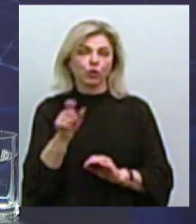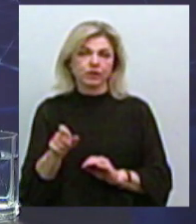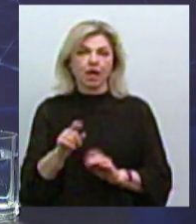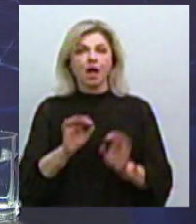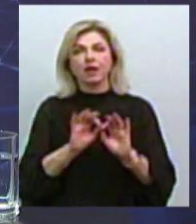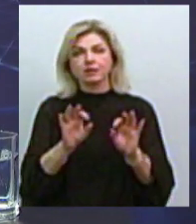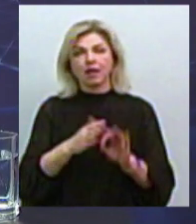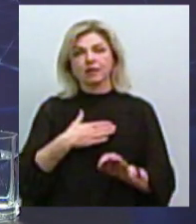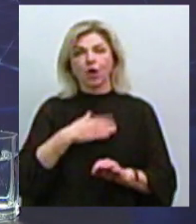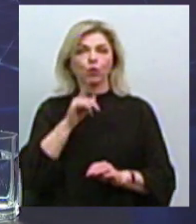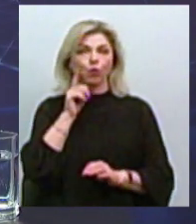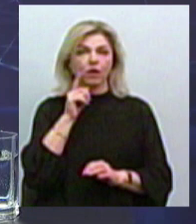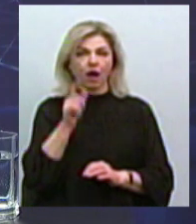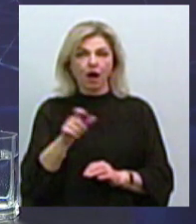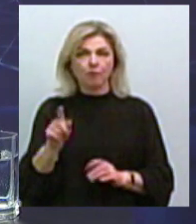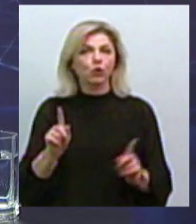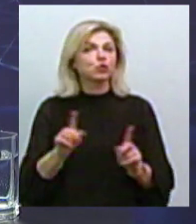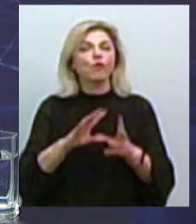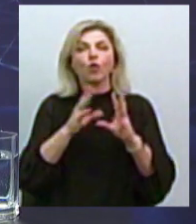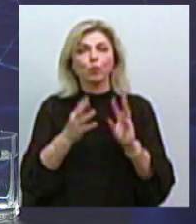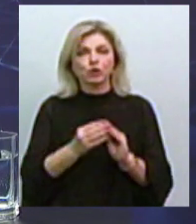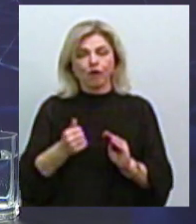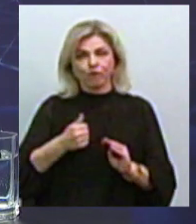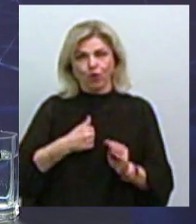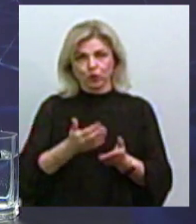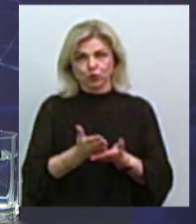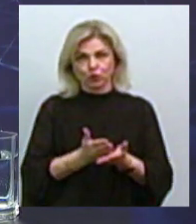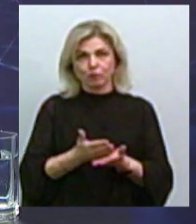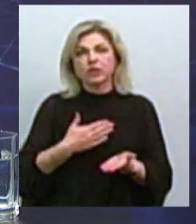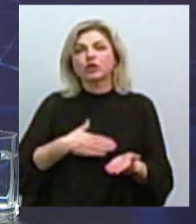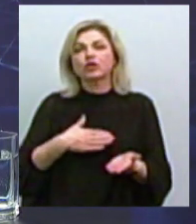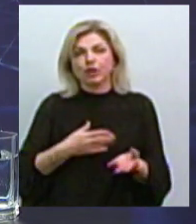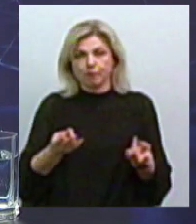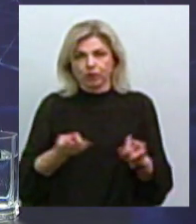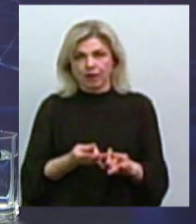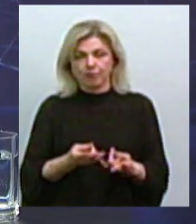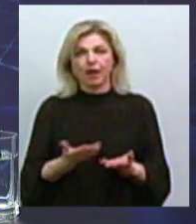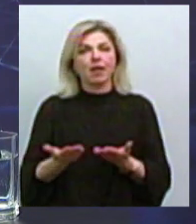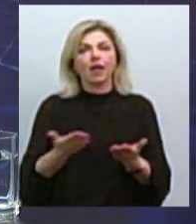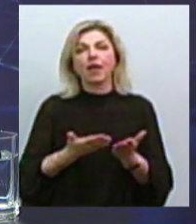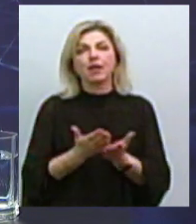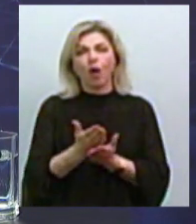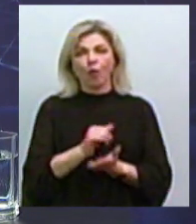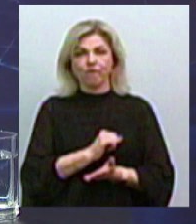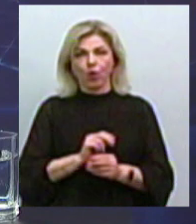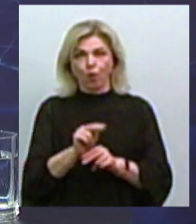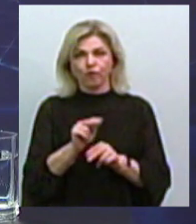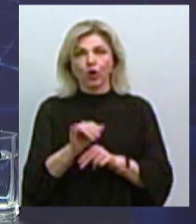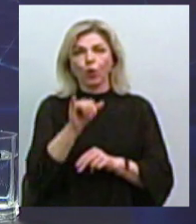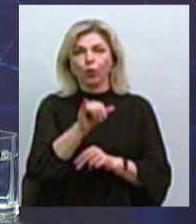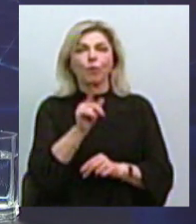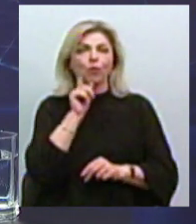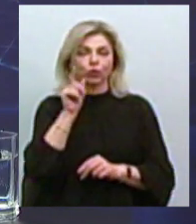нашим юнакам, що таке взагалі військова служба, для чого вона потрібна, які якості вона виховує молодої